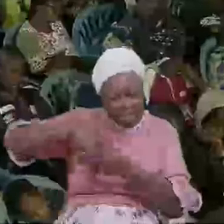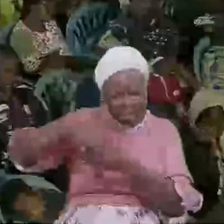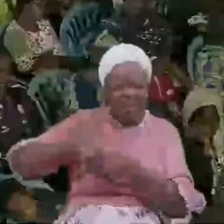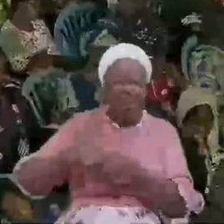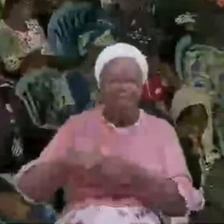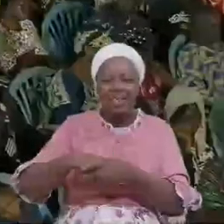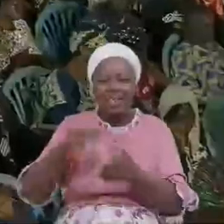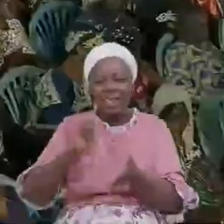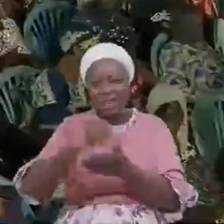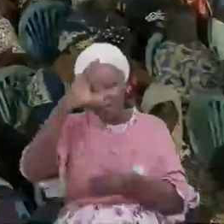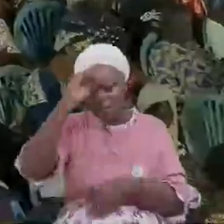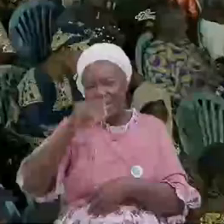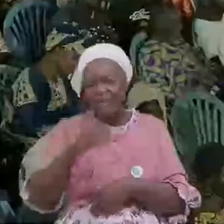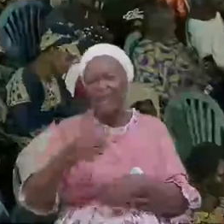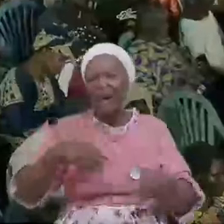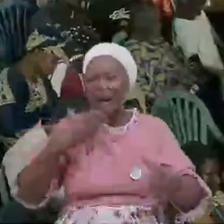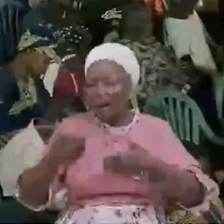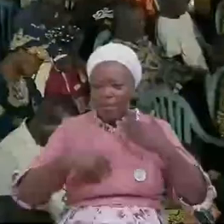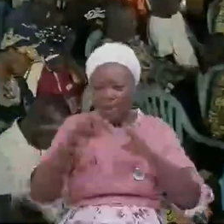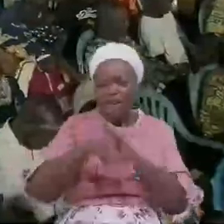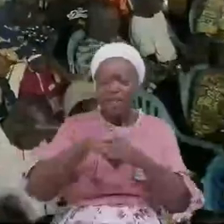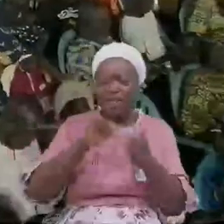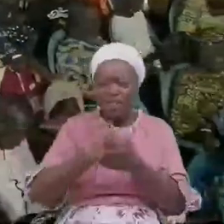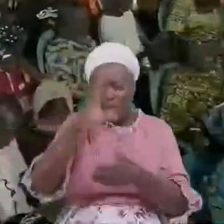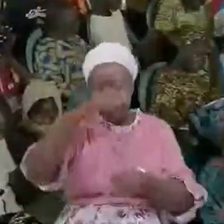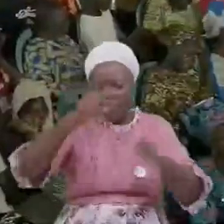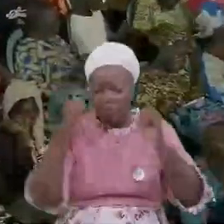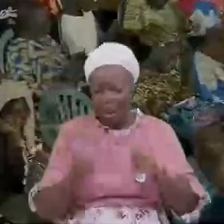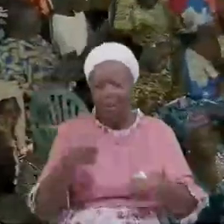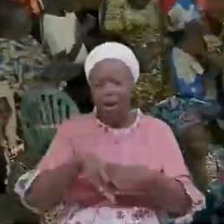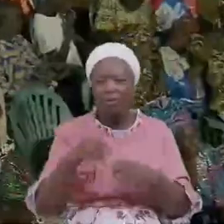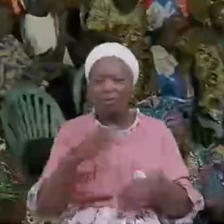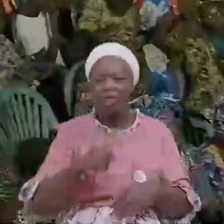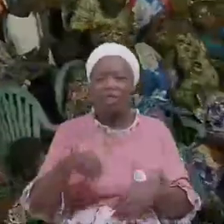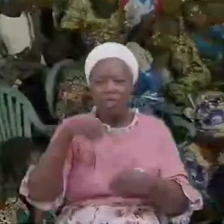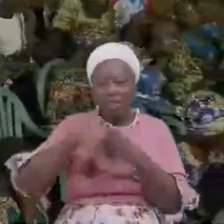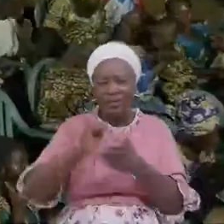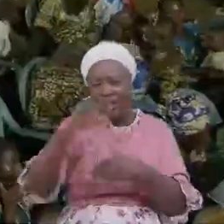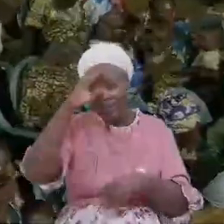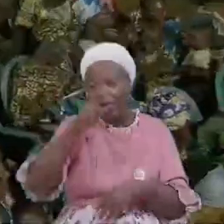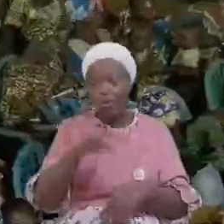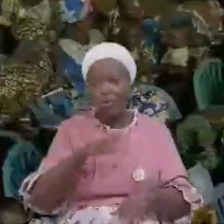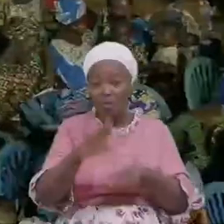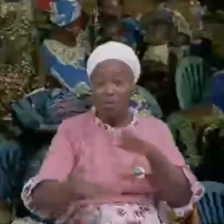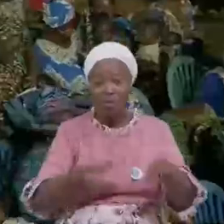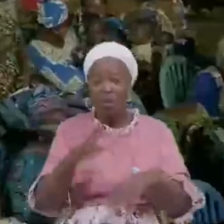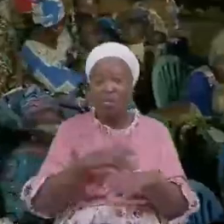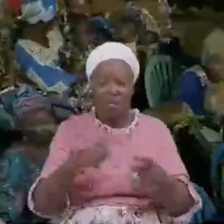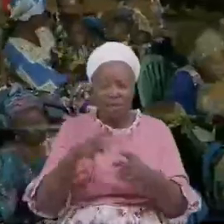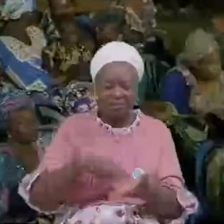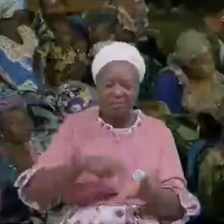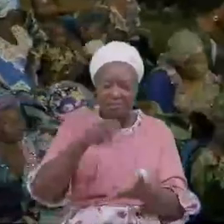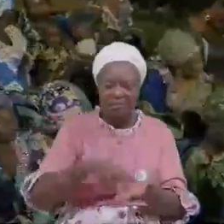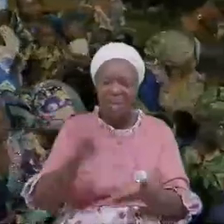l'enthousiasme dans sa vie, la puissance au-dedans de lui. Il marchait et il sautait et